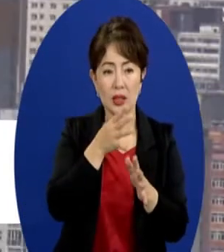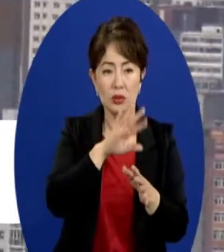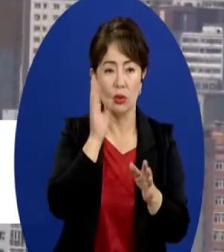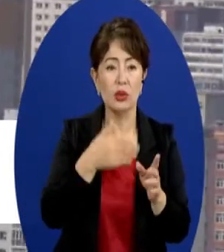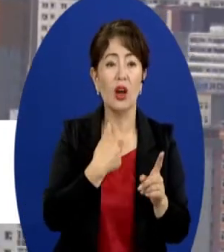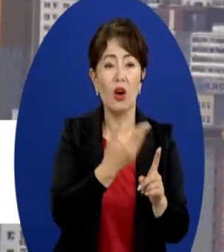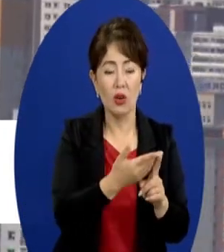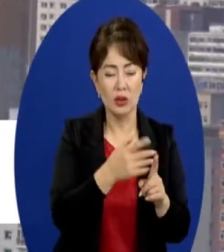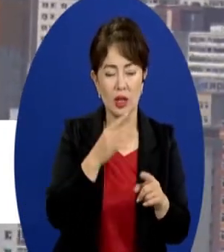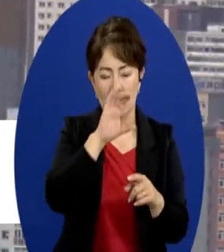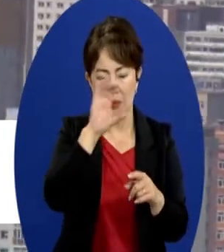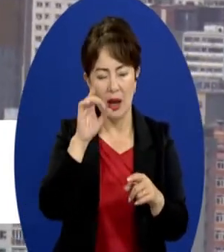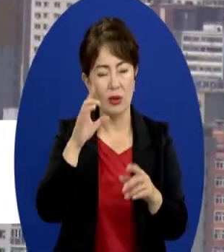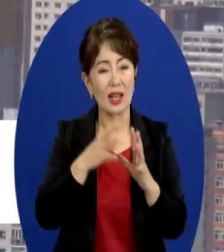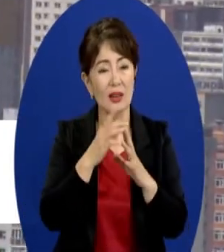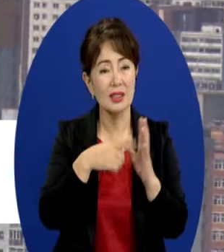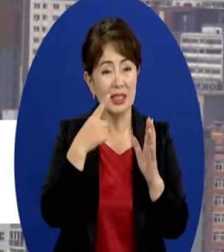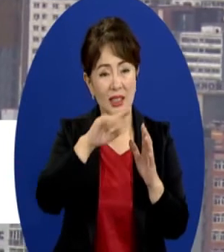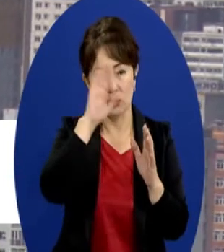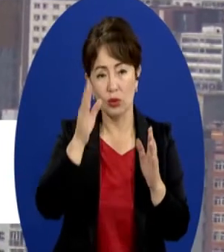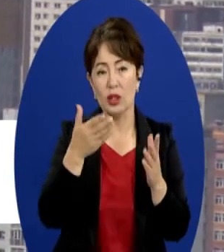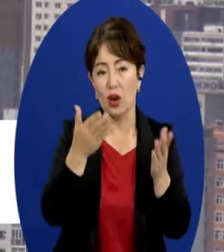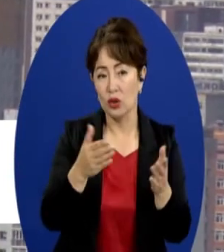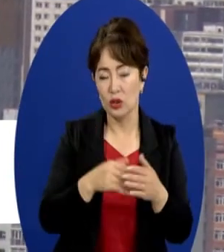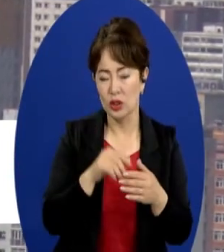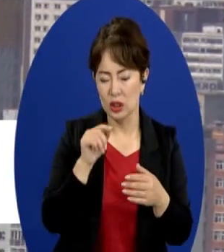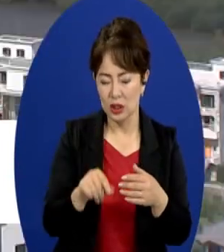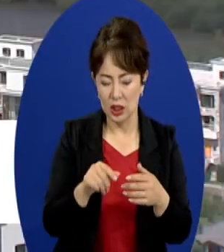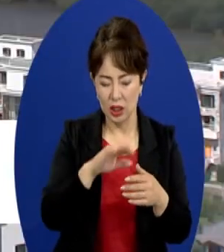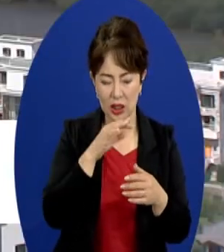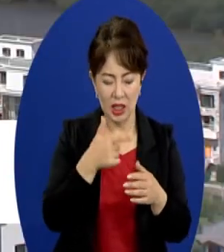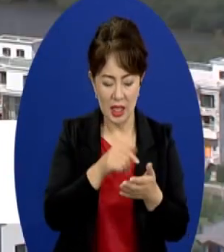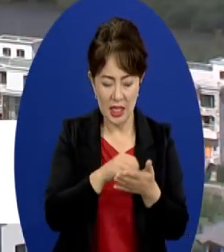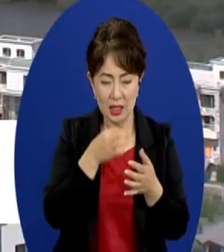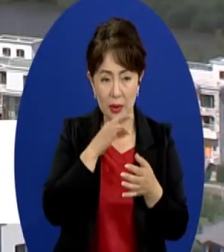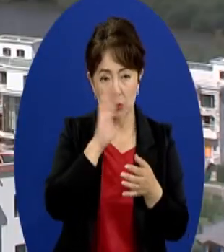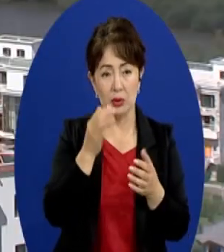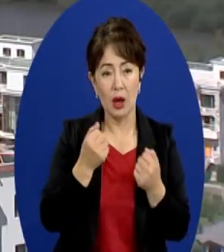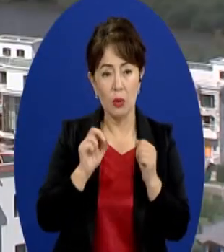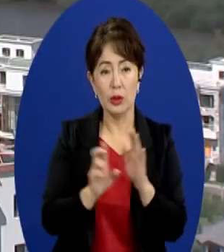халаалтыг ирэх сарын 1-ээс олгоно. Гэхдээ гэрээгээ урьдчилан байгуулж дулаан авах боломжтой юм байна.